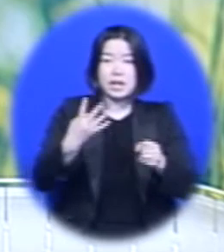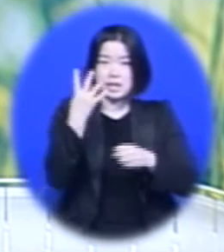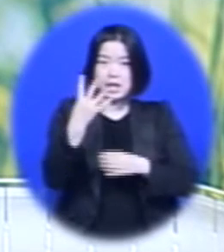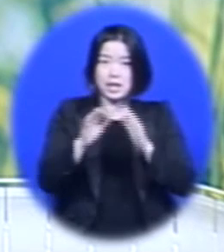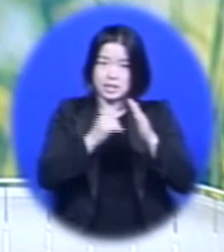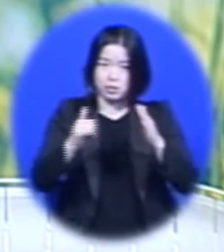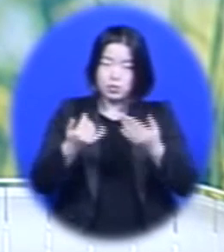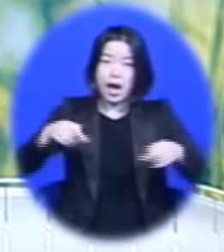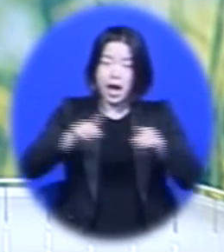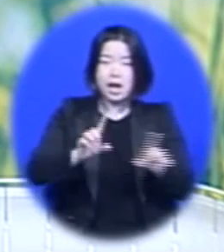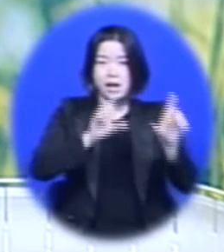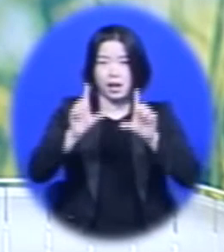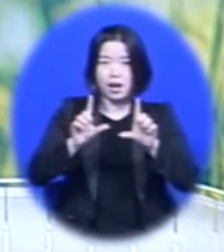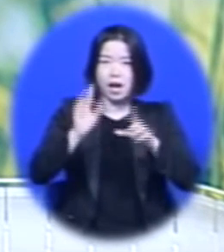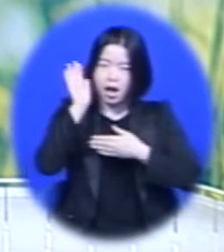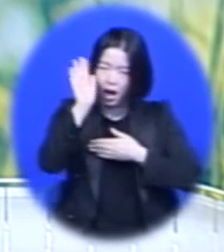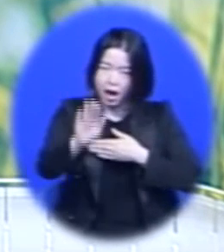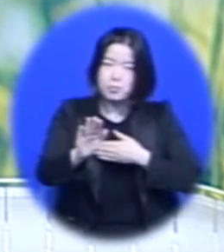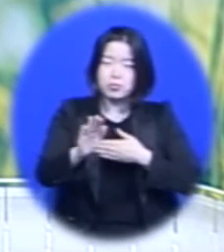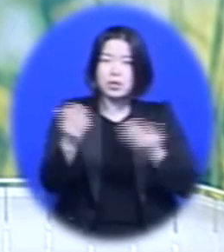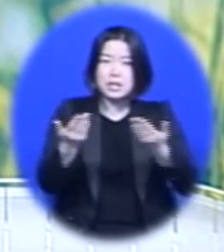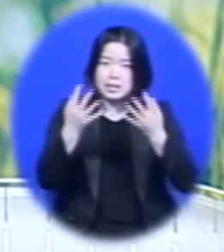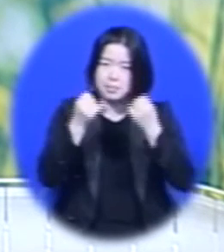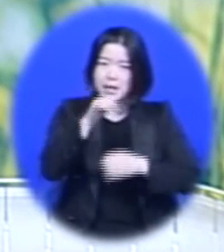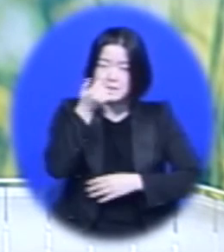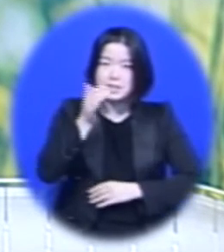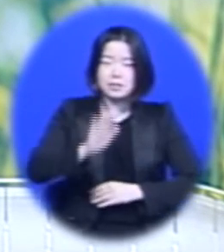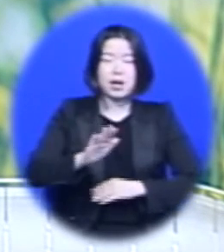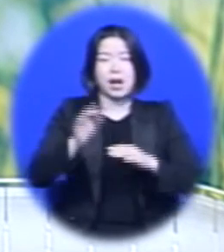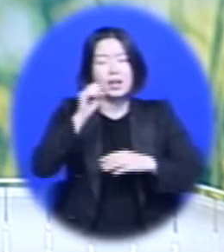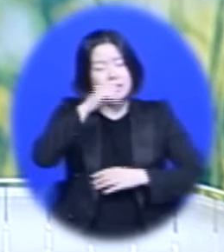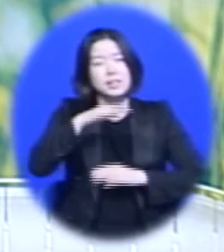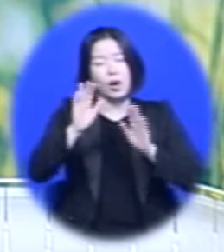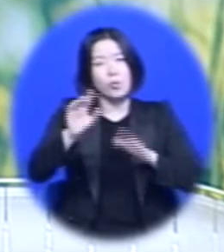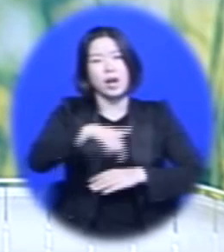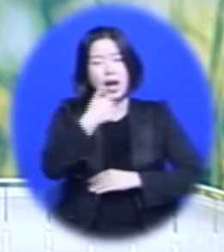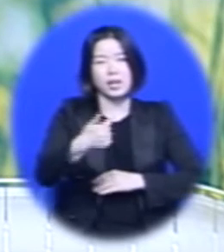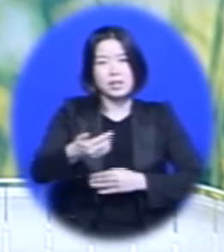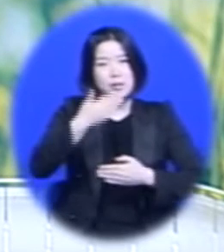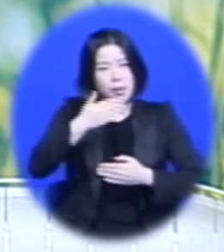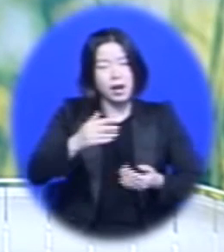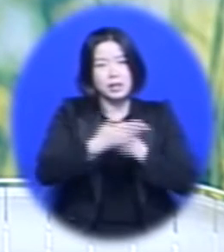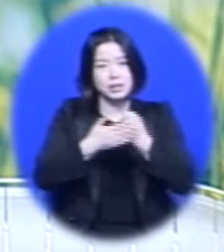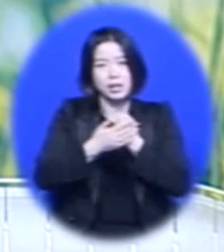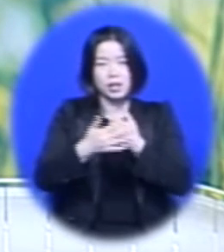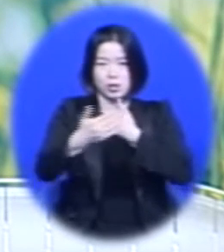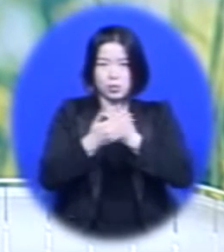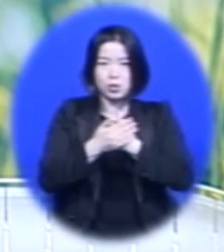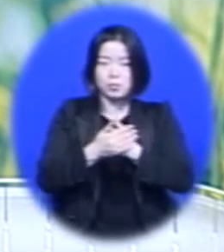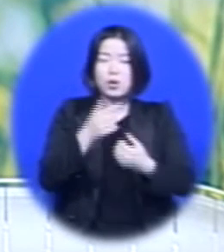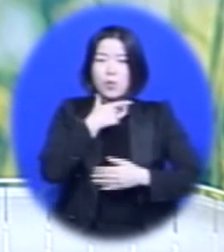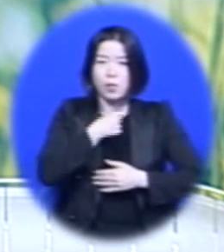있습니다. 아직 헤쳐나가야 할 일들이 많이 남아있지만 그저 오늘 하루를 살아갈 일용할 은혜와 도움을 구하며